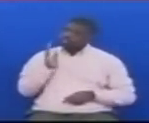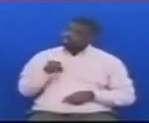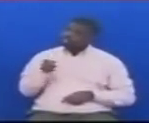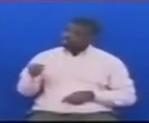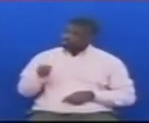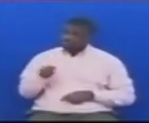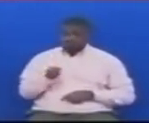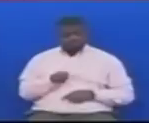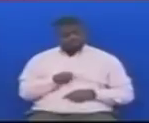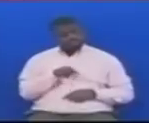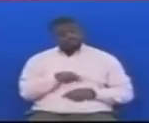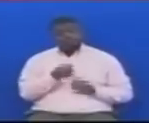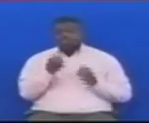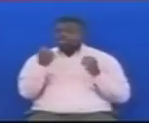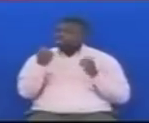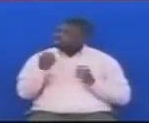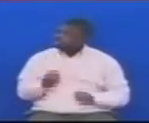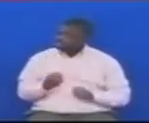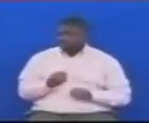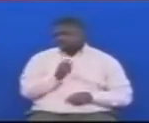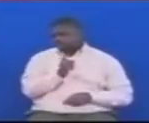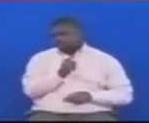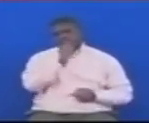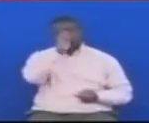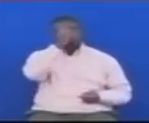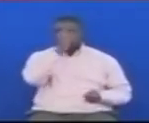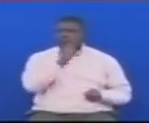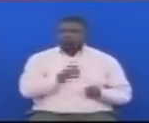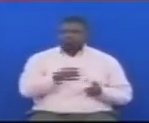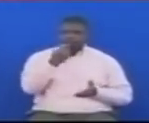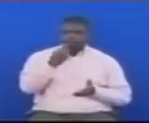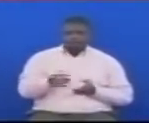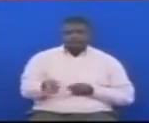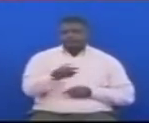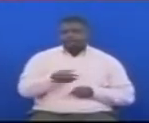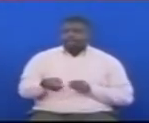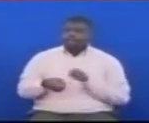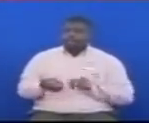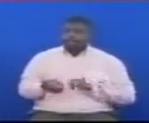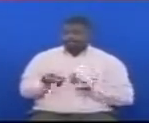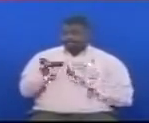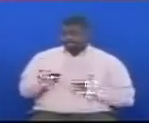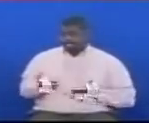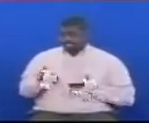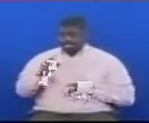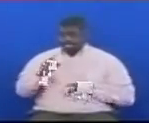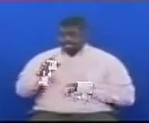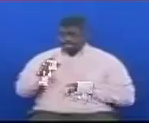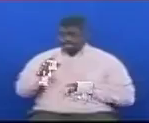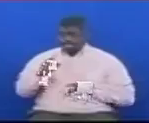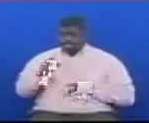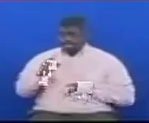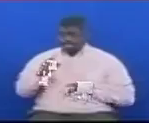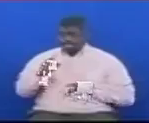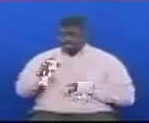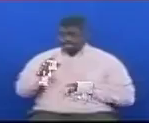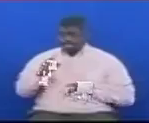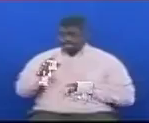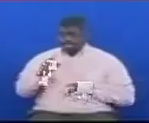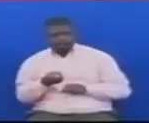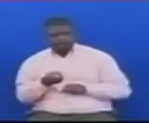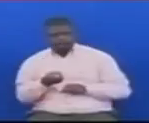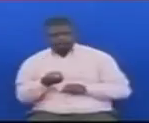tano imejitahidi kwa kiasi kikubwa kupunguza madeni hayo, na kwa sasa tunachojaribu kufanya ni kuhakikisha kwamba madeni